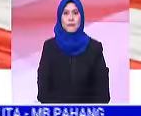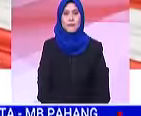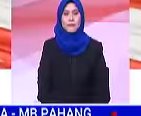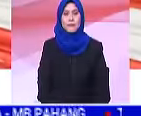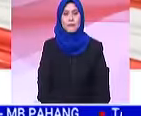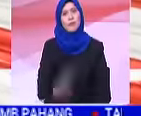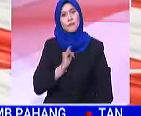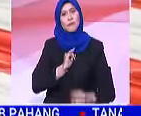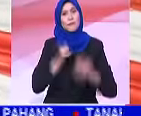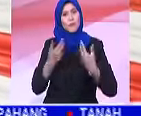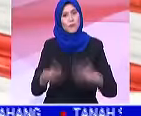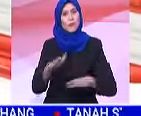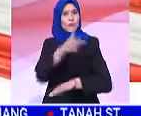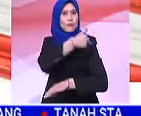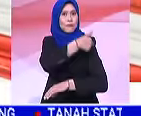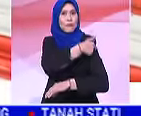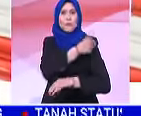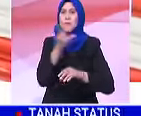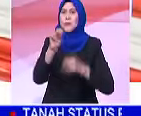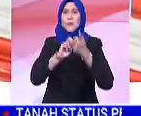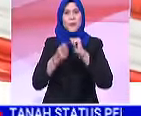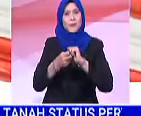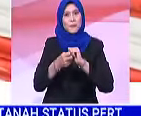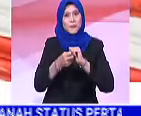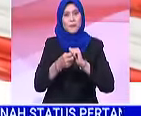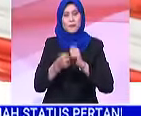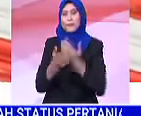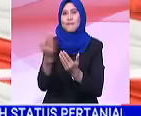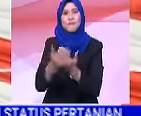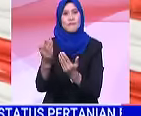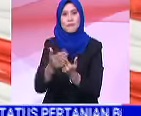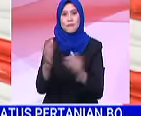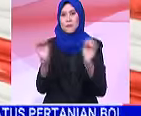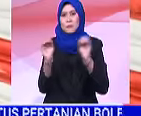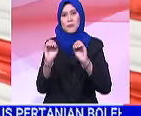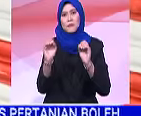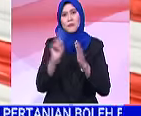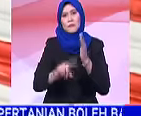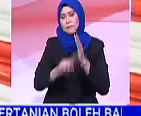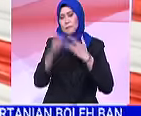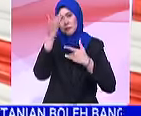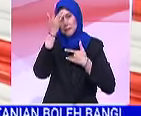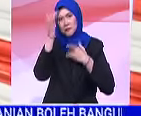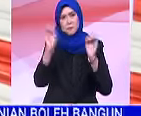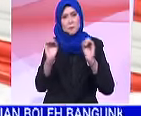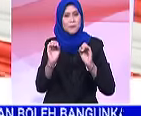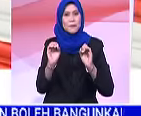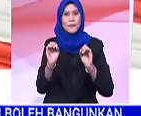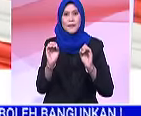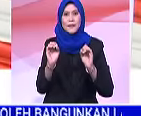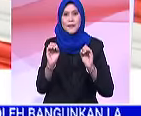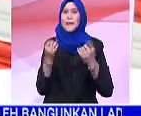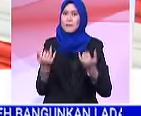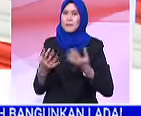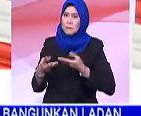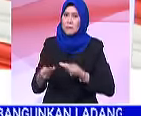Saya telah menerima vaksin dan tiada masalah. Ianya merupakan sangat mudah. Tiada kesan-kesan yang kita alami seperti kesan serius dan ianya